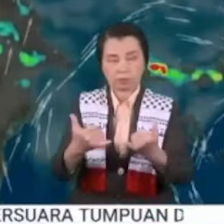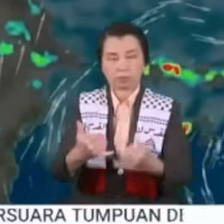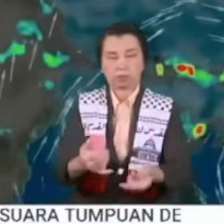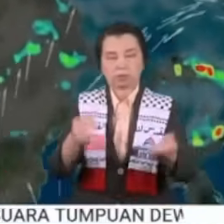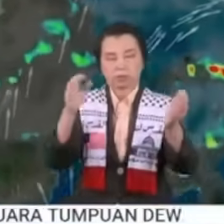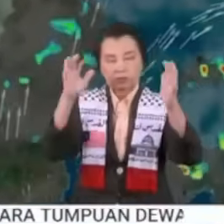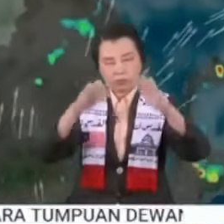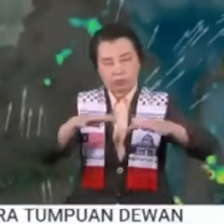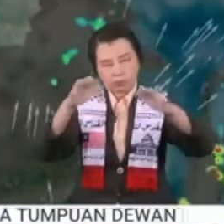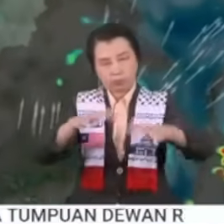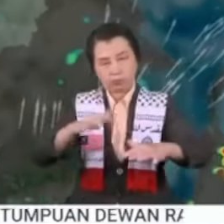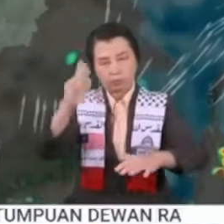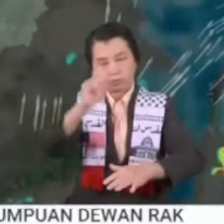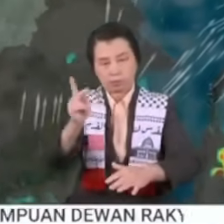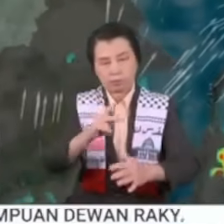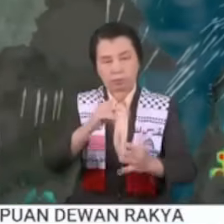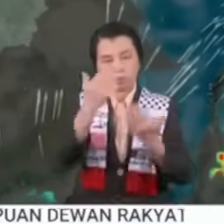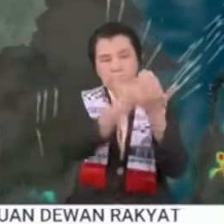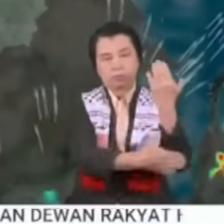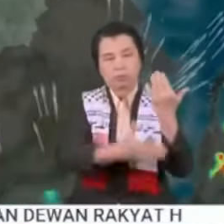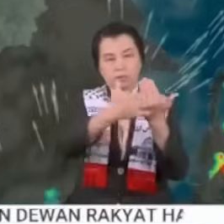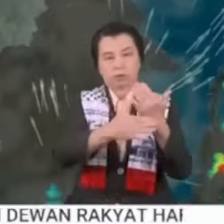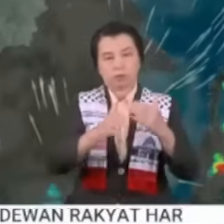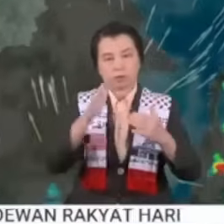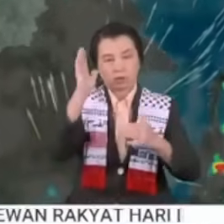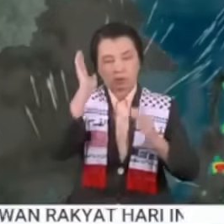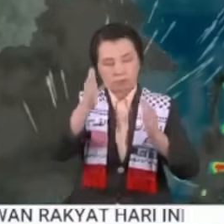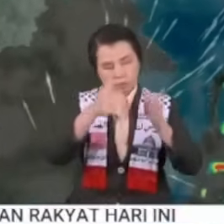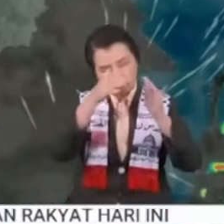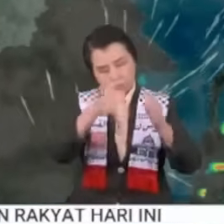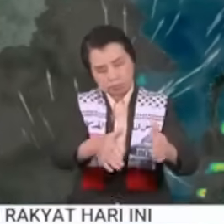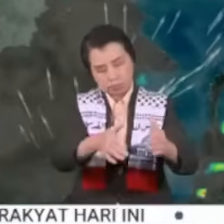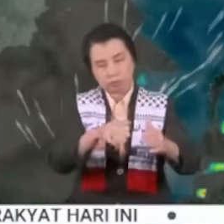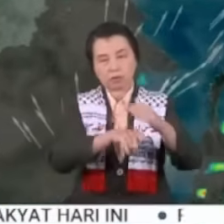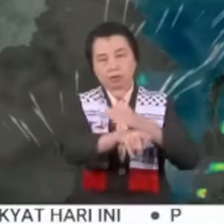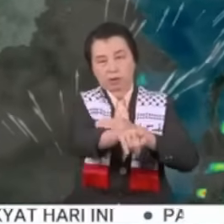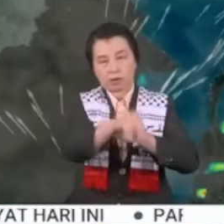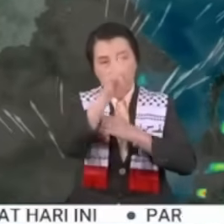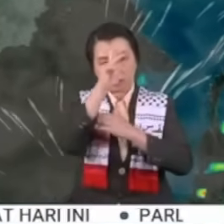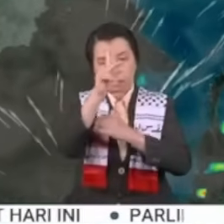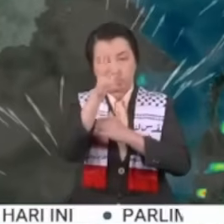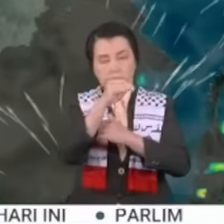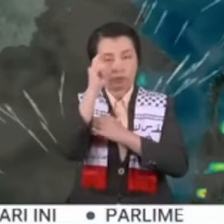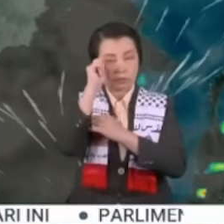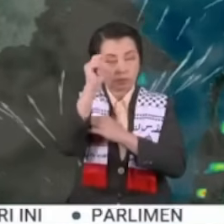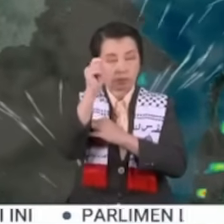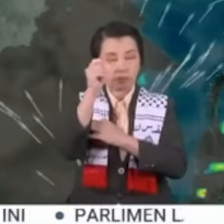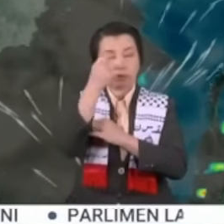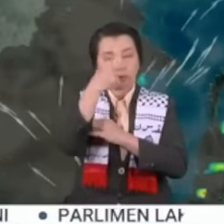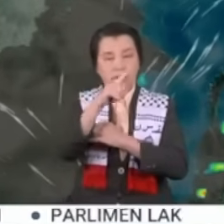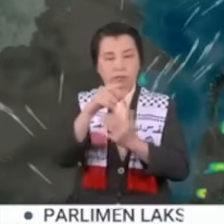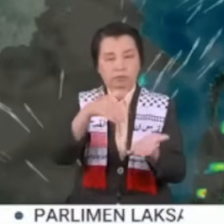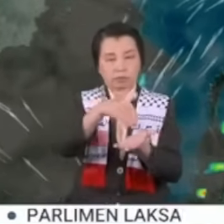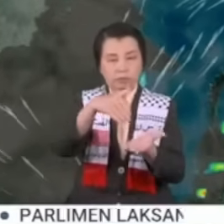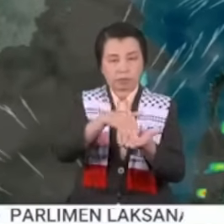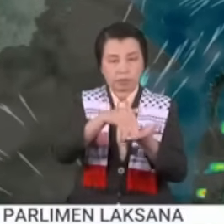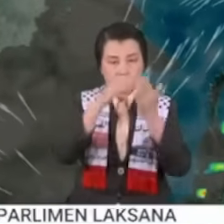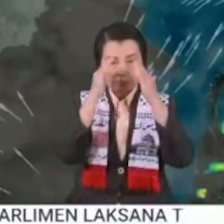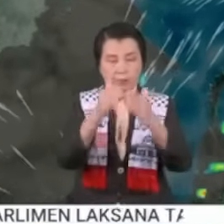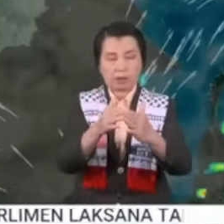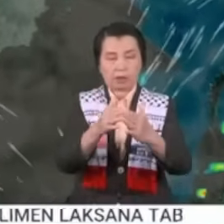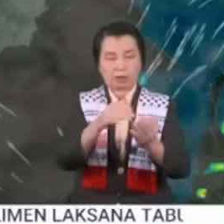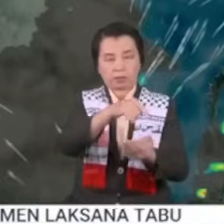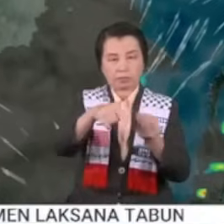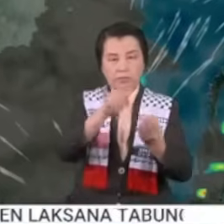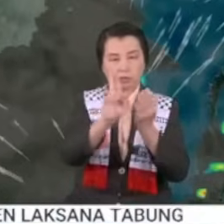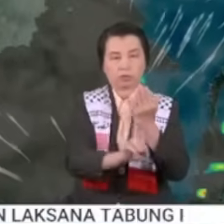hujan beserta ribut putih di sekitar Semenanjung dijangkakan akan lebih tertumpu di sekitar pedalaman Negeri Kelantan dan Terengganu bahagian Tengah Negeri p Pahang